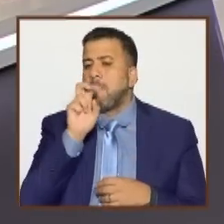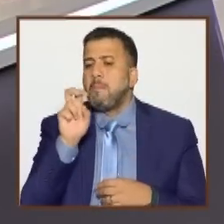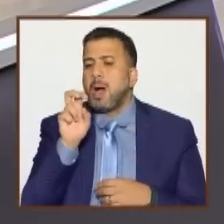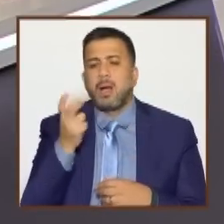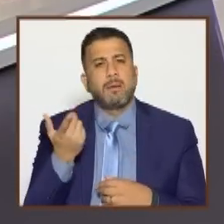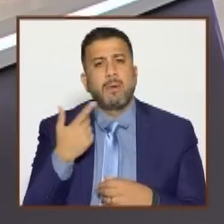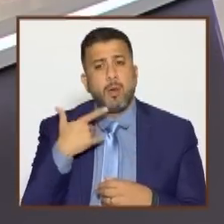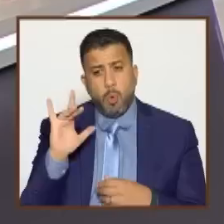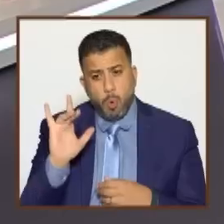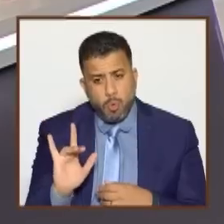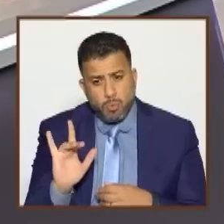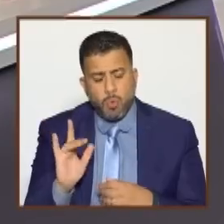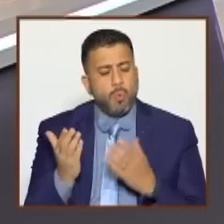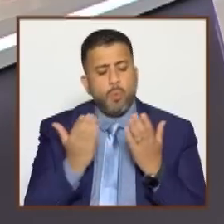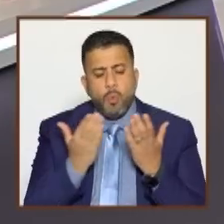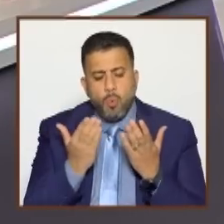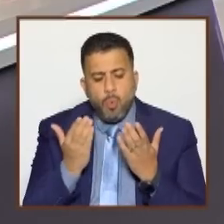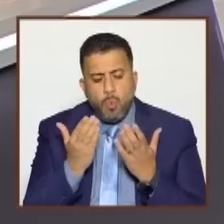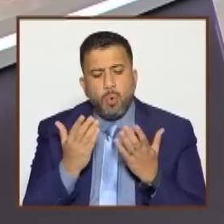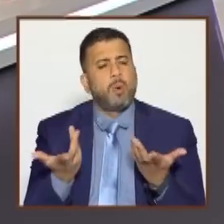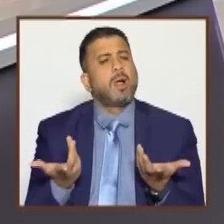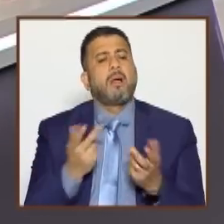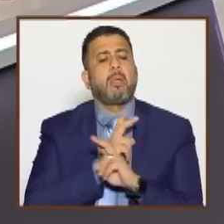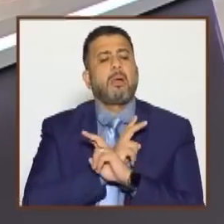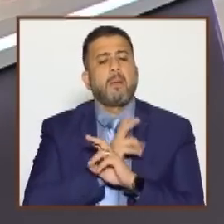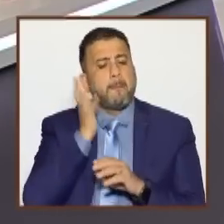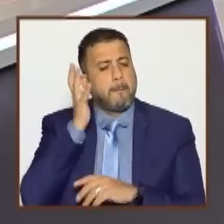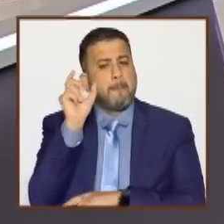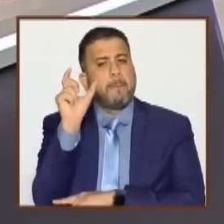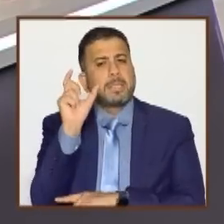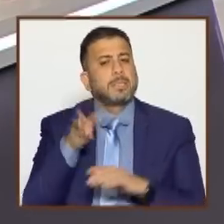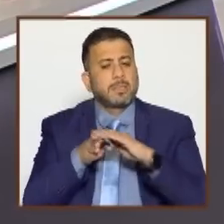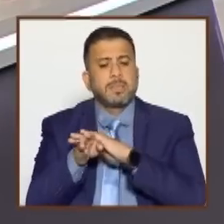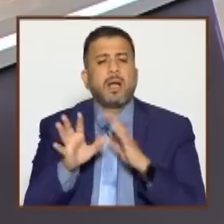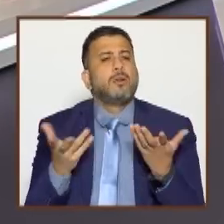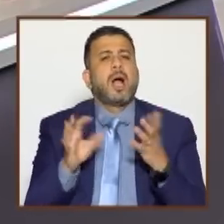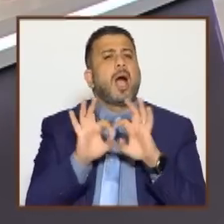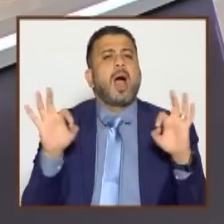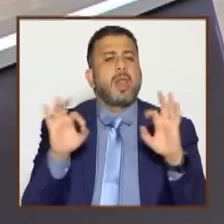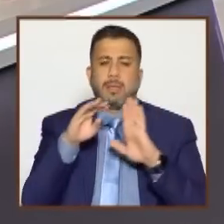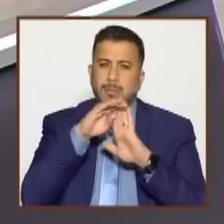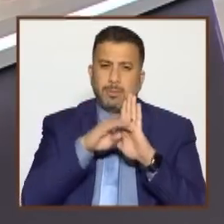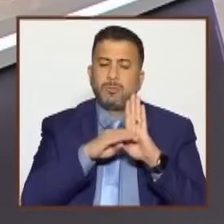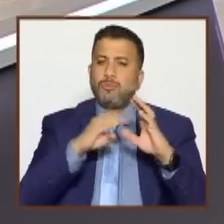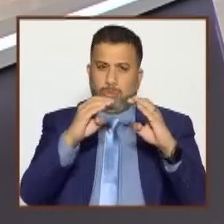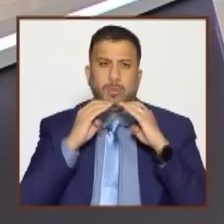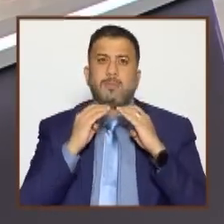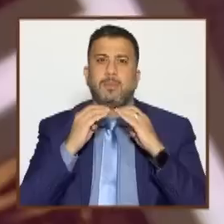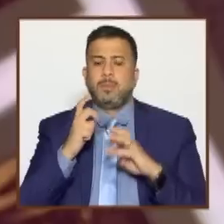أجلس أقرأ قرآن أم ماذا؟ أبو خالد بارك الله فيك ورضي الله عنك وتقبل الله منا ومنك. أخي الفاضل،